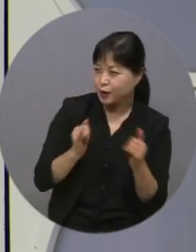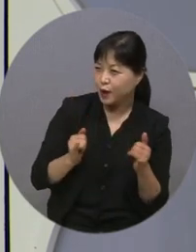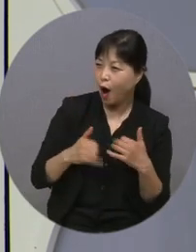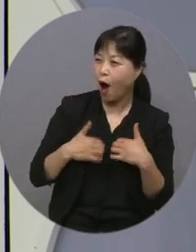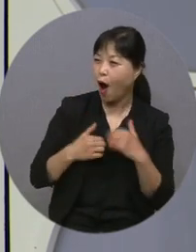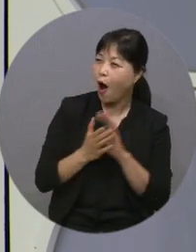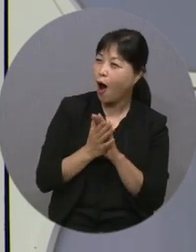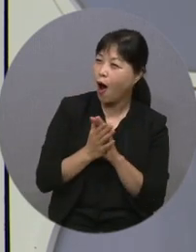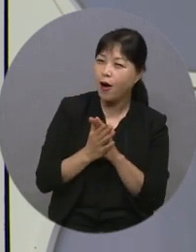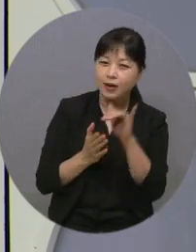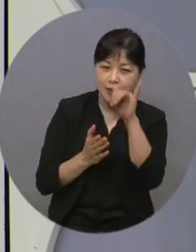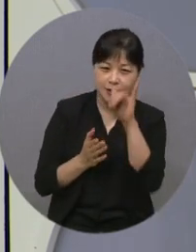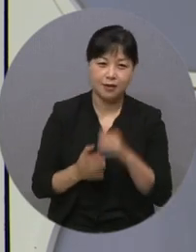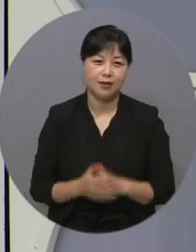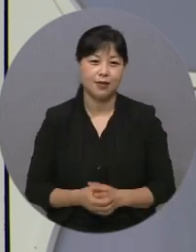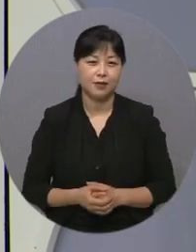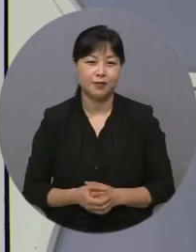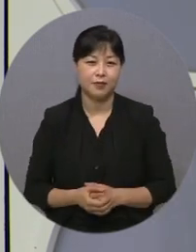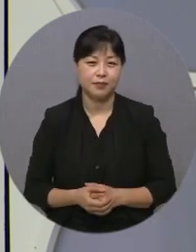정고문님에게